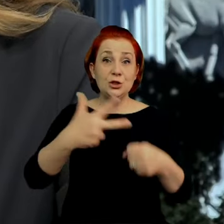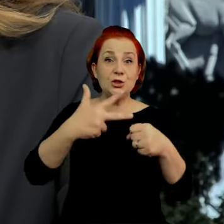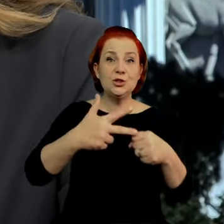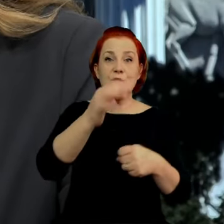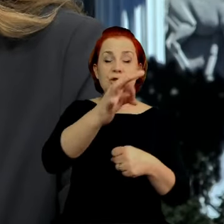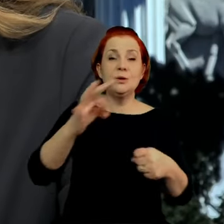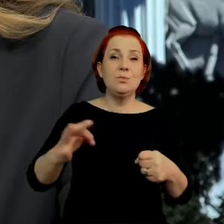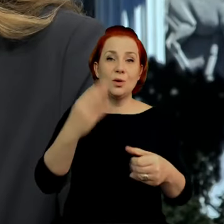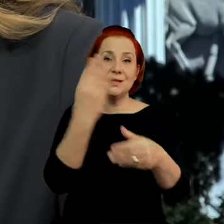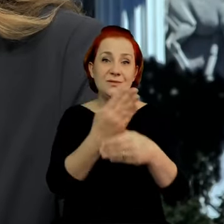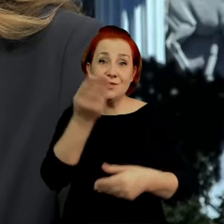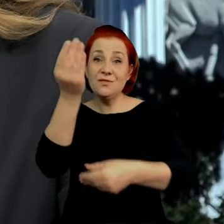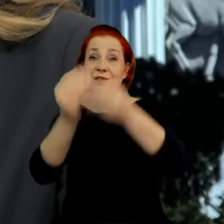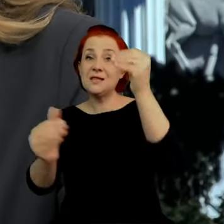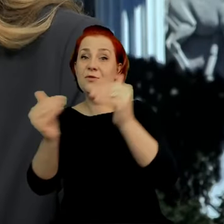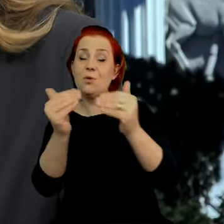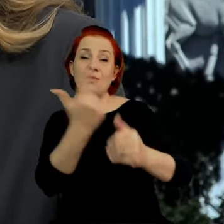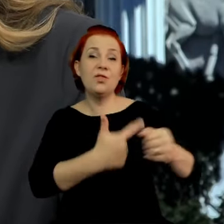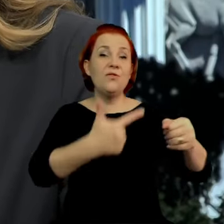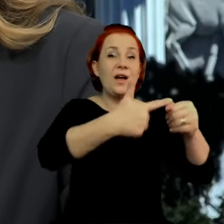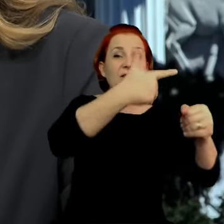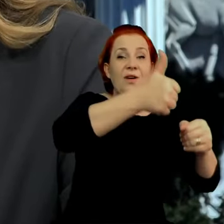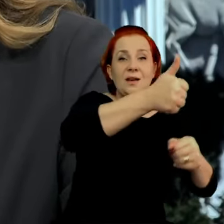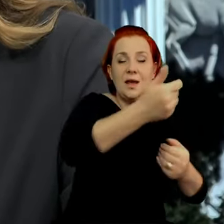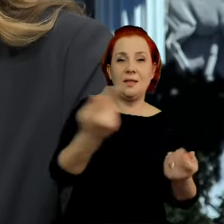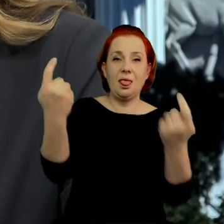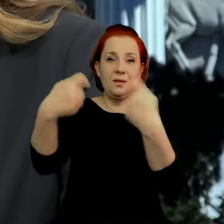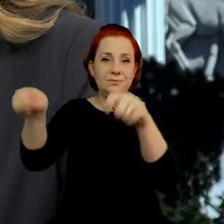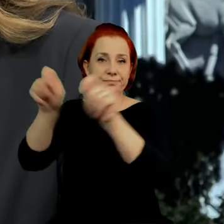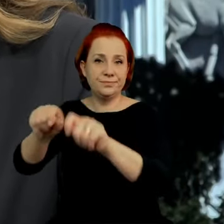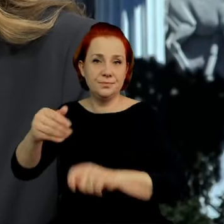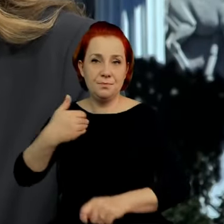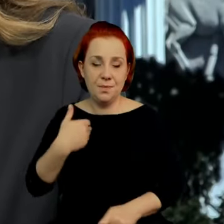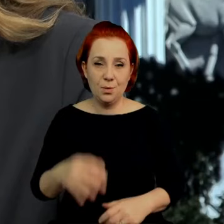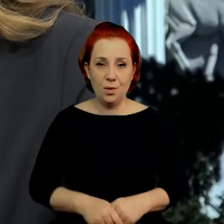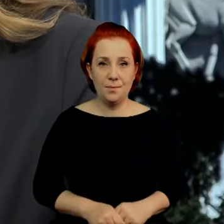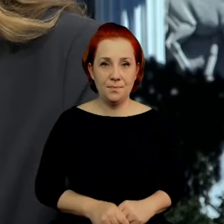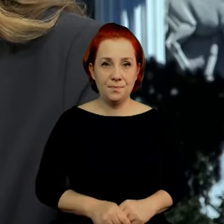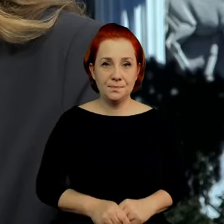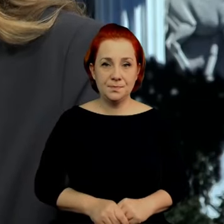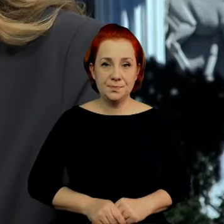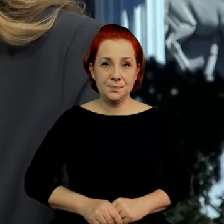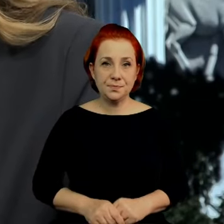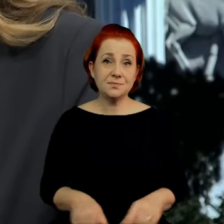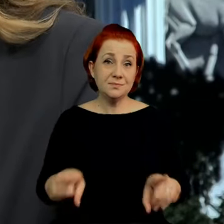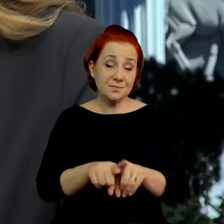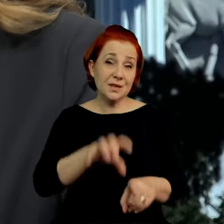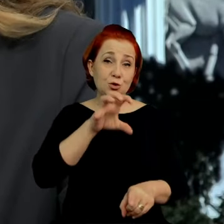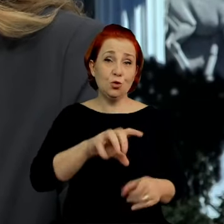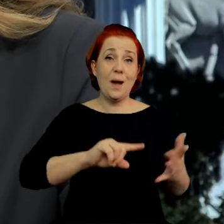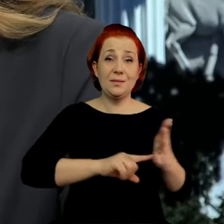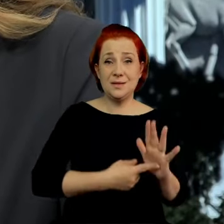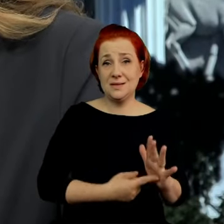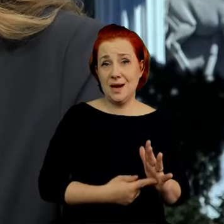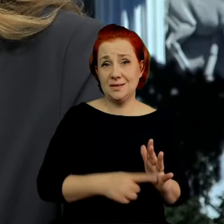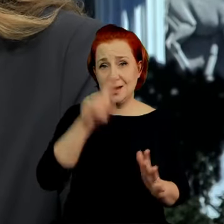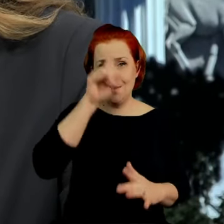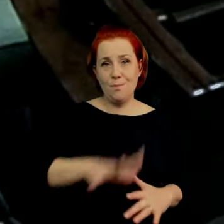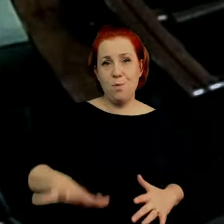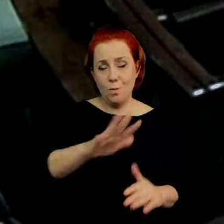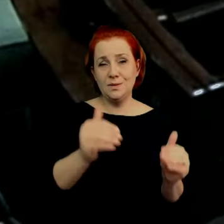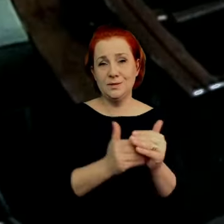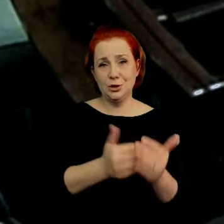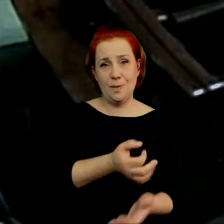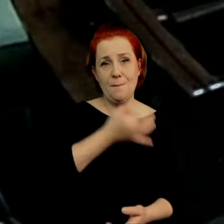niż w 2021 roku. Natychmiastowe uzdrowienie sytuacji też w administracji publicznej i w ogóle w budżetówce. Czyli